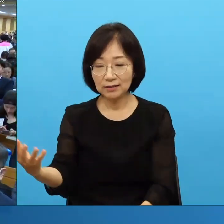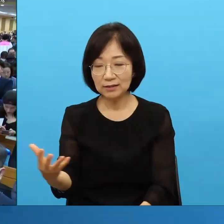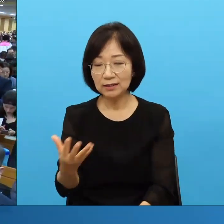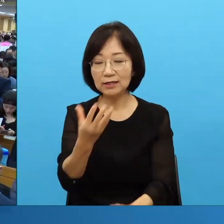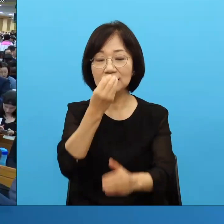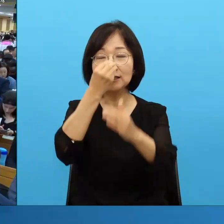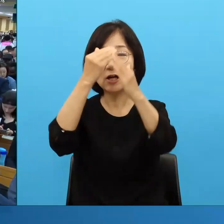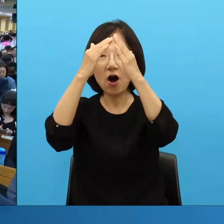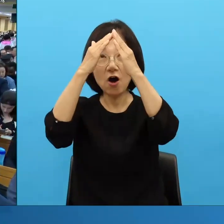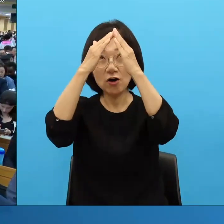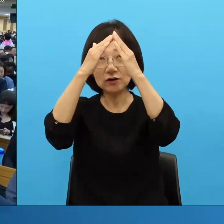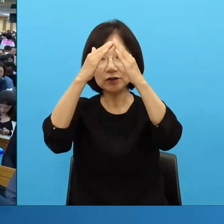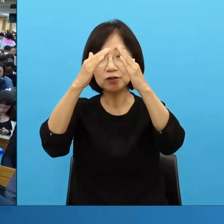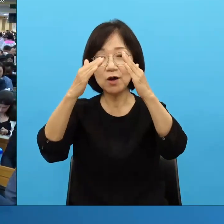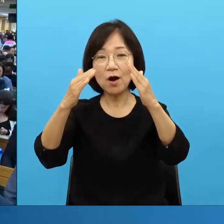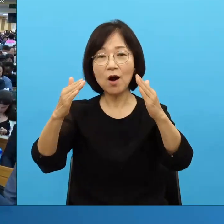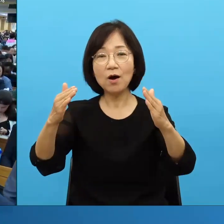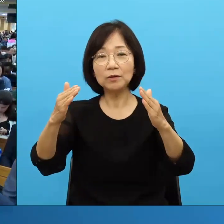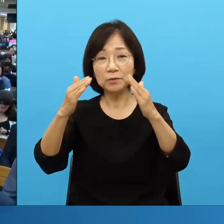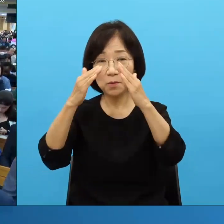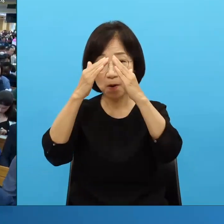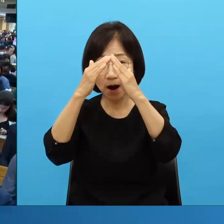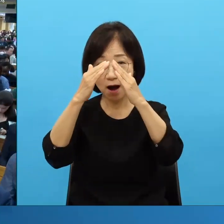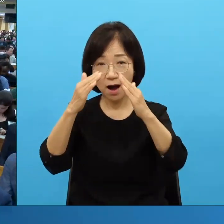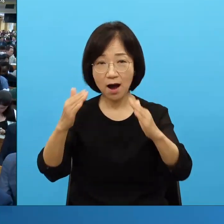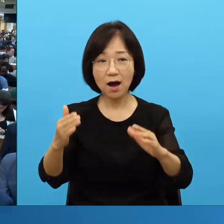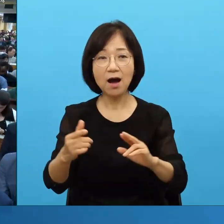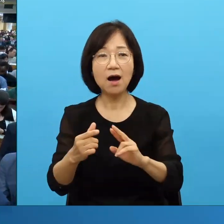주께 신 성전과